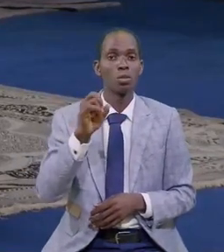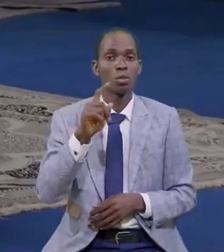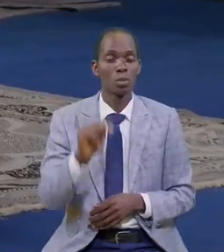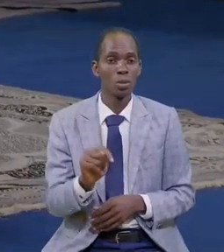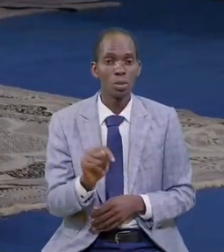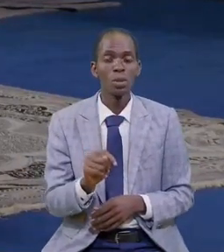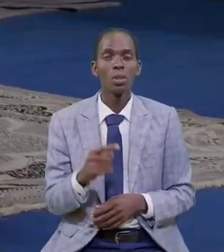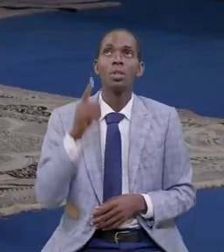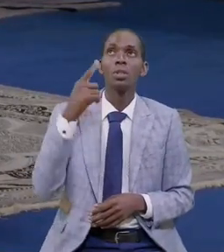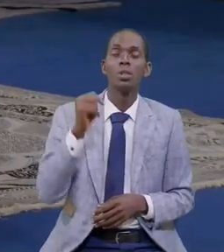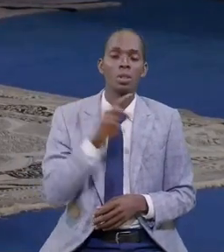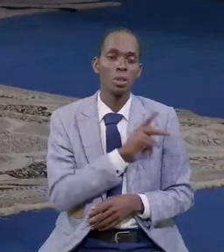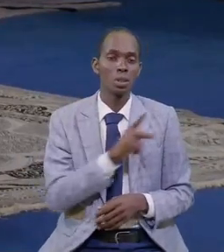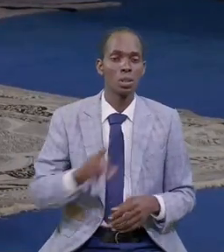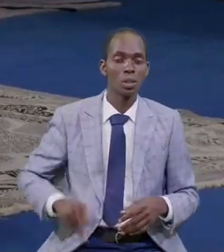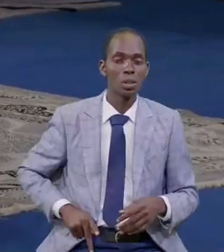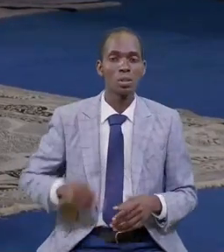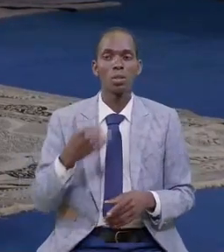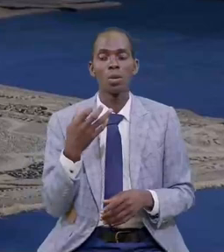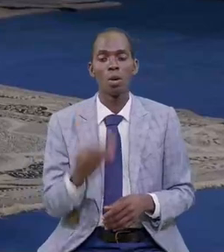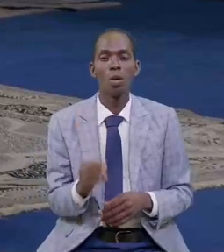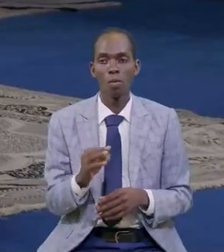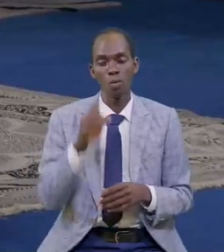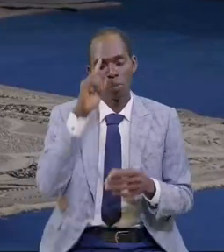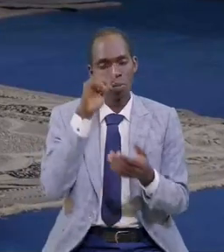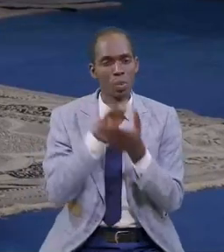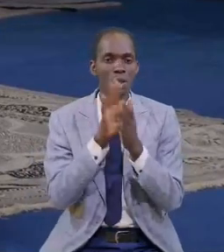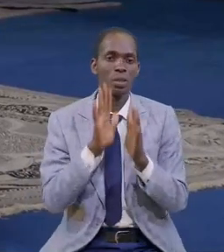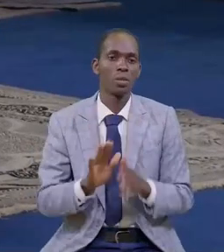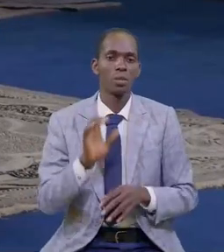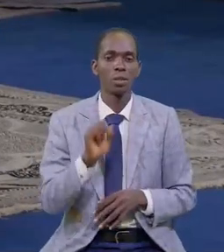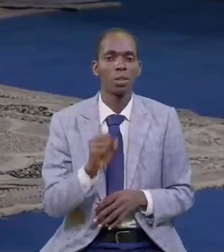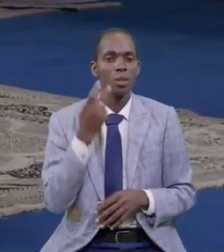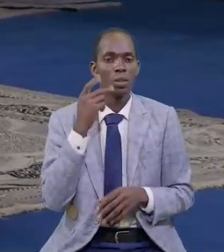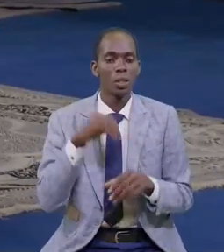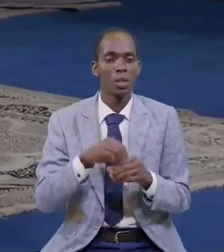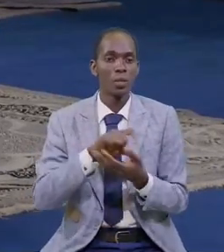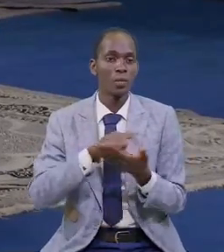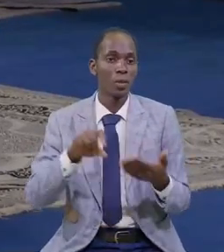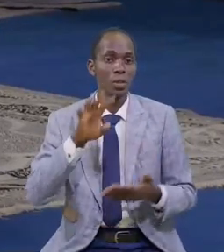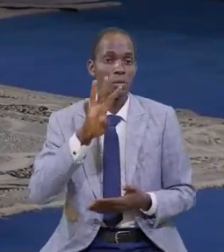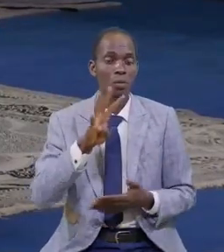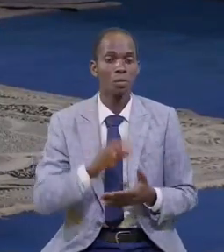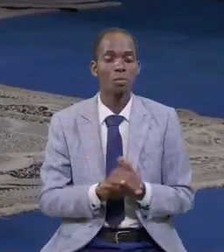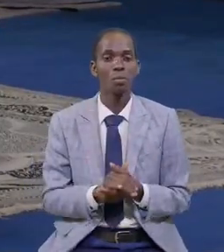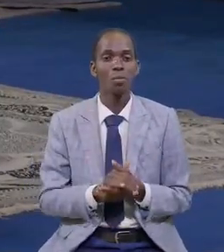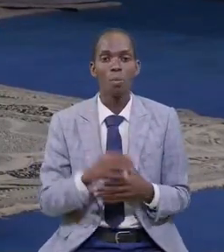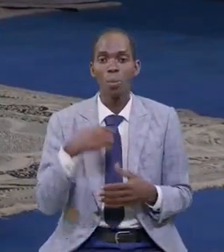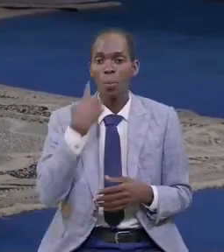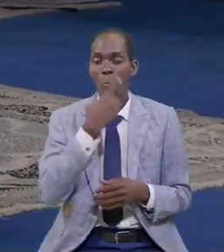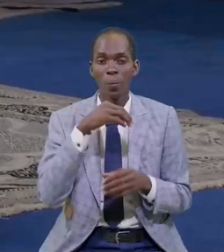roi le roi des saints c'est dit au verset 4 verset